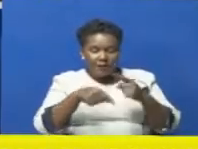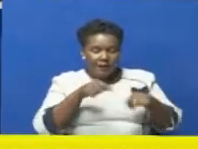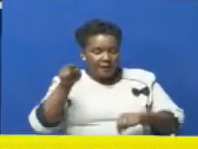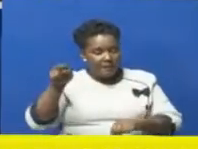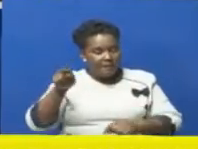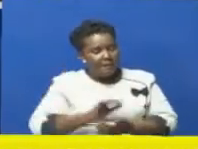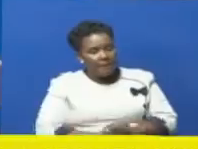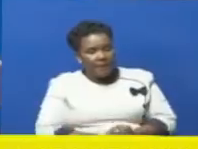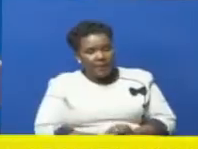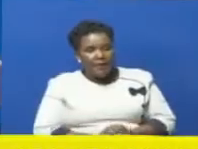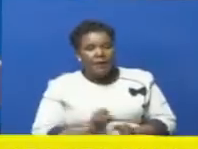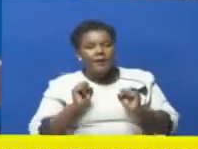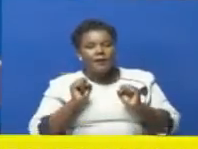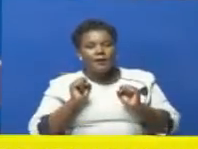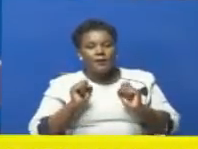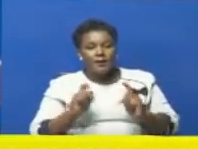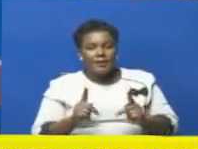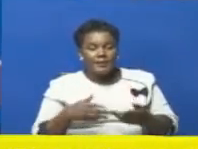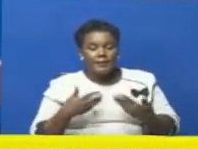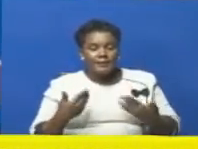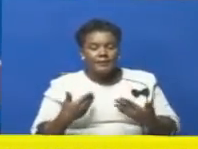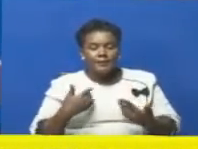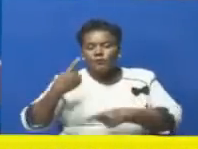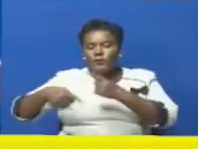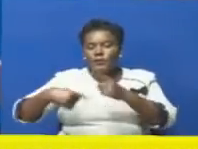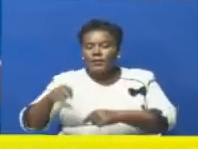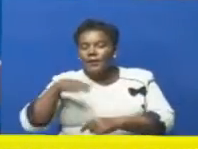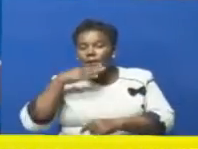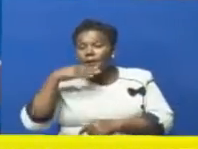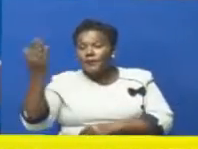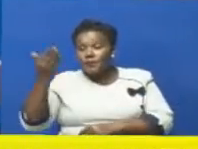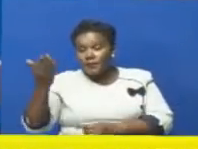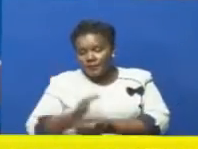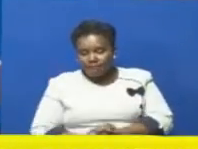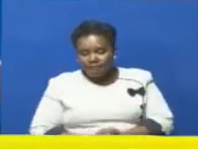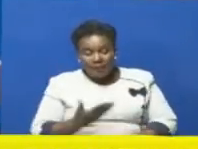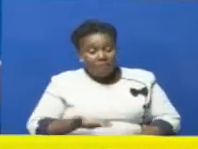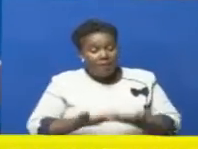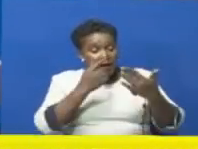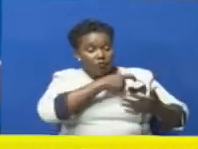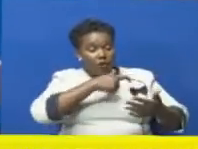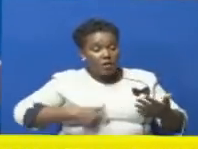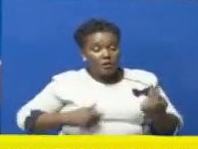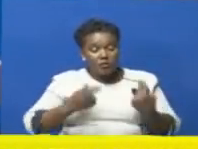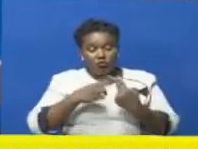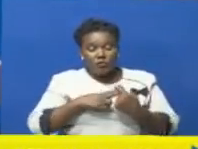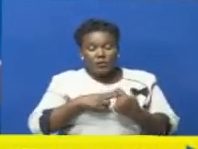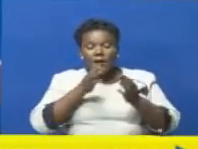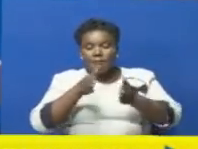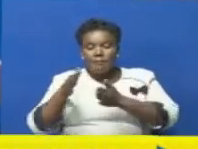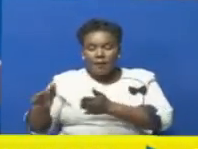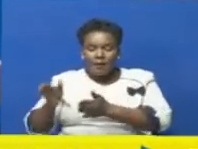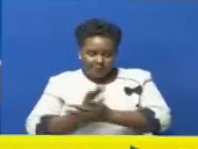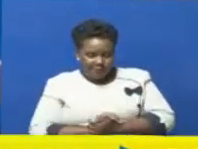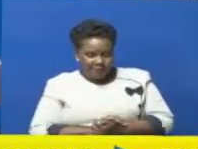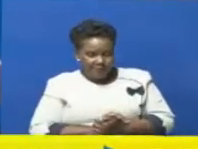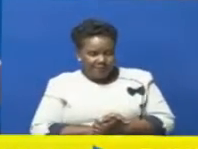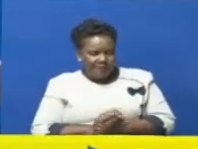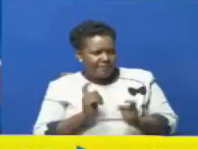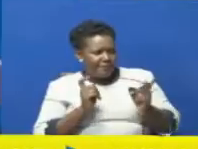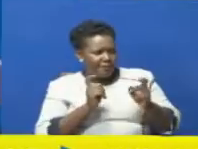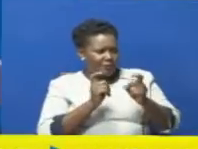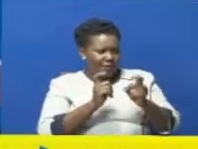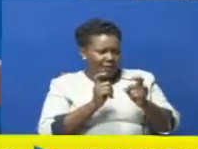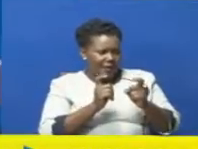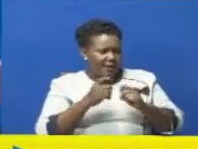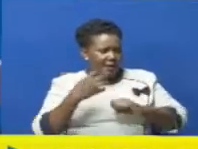sasa tuendelee na taarifa nyingine, ambapo makamu wa rais Dr. Philip Mpango amekutana na kufanya mazungumzo na waziri wa uchumi na biashara wa kimataifa